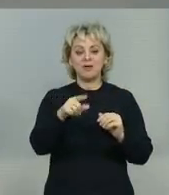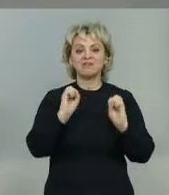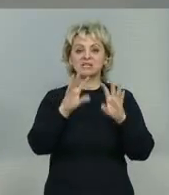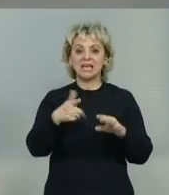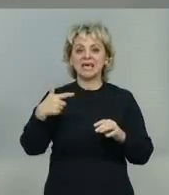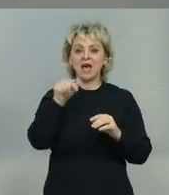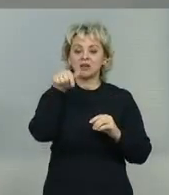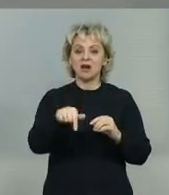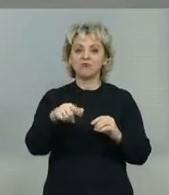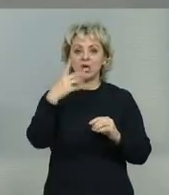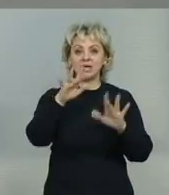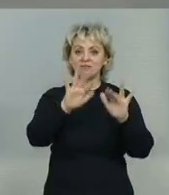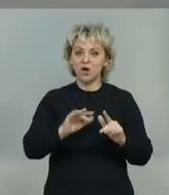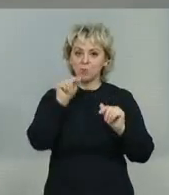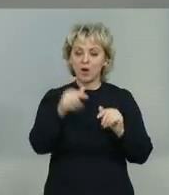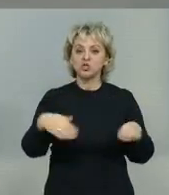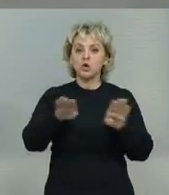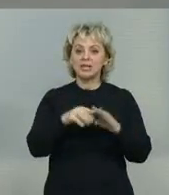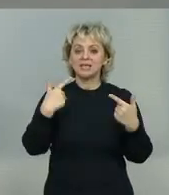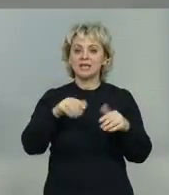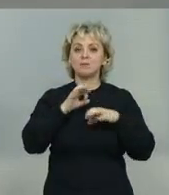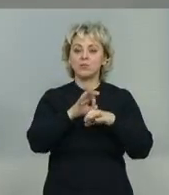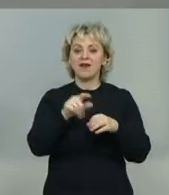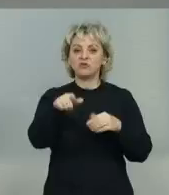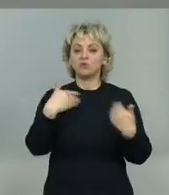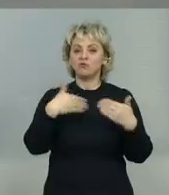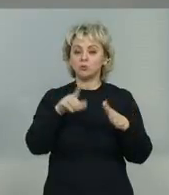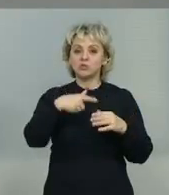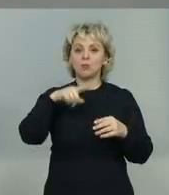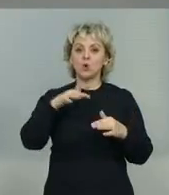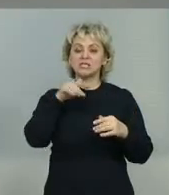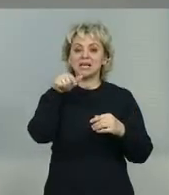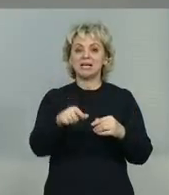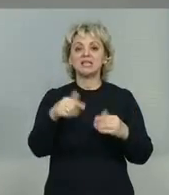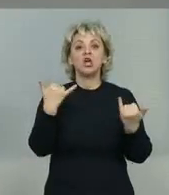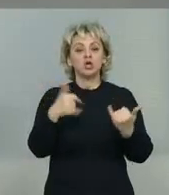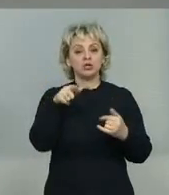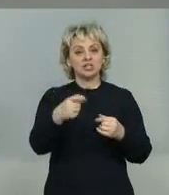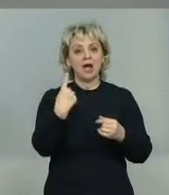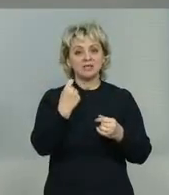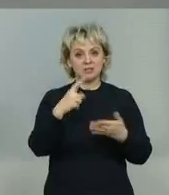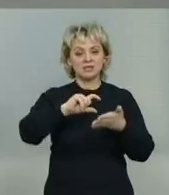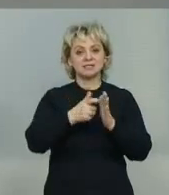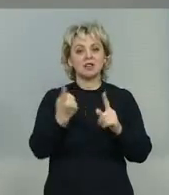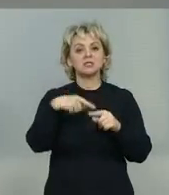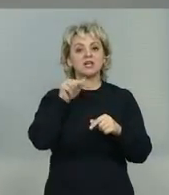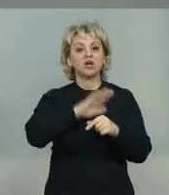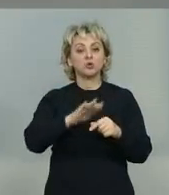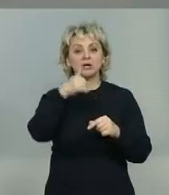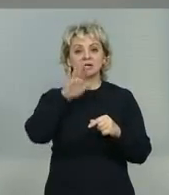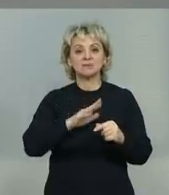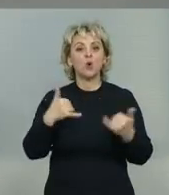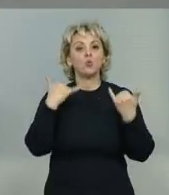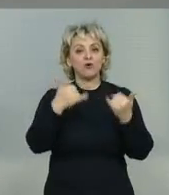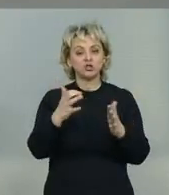сдавали географию и информатику. Такие экзамены проводятся для выпускников прошлых лет и нынешних 11-классников, которые не смогут